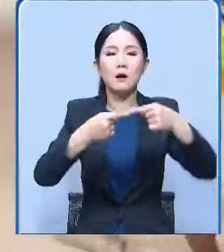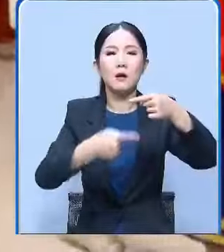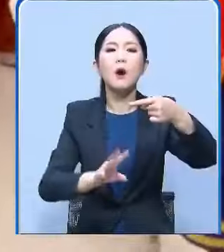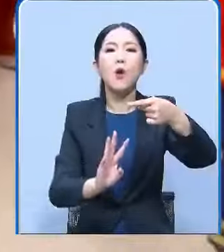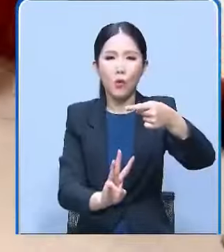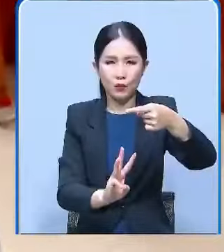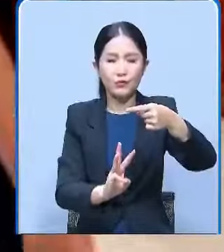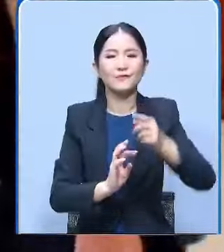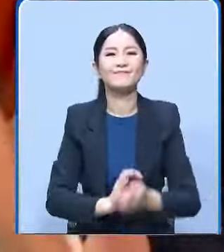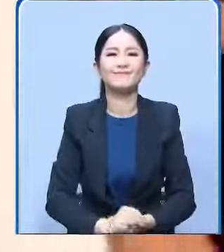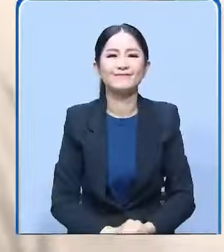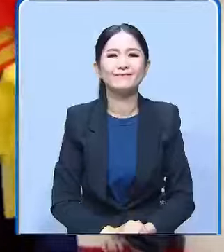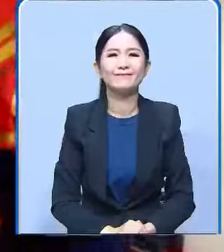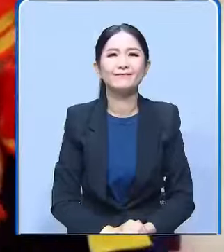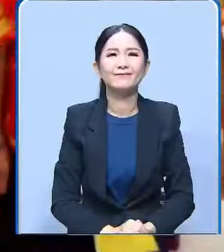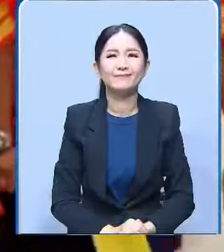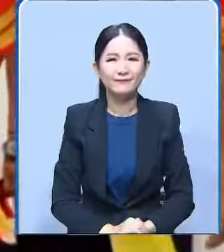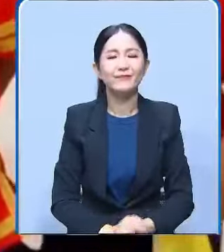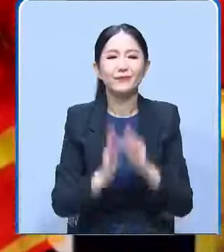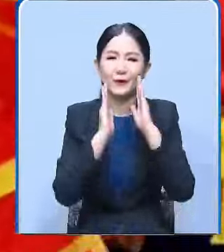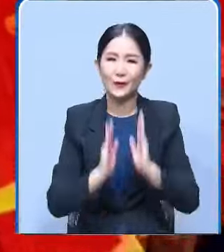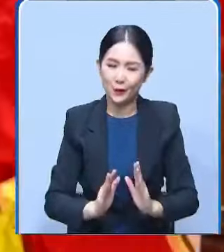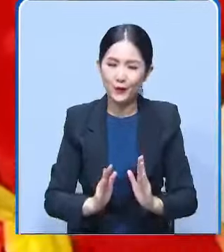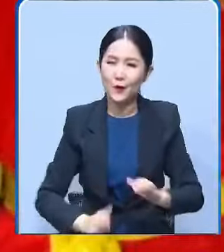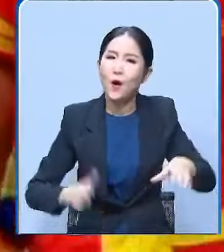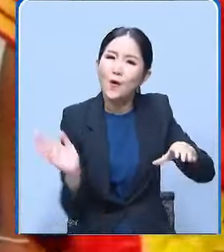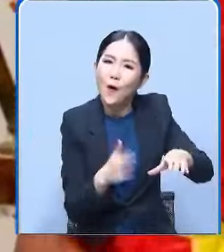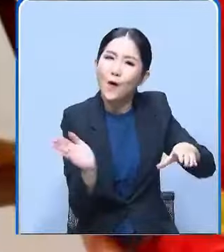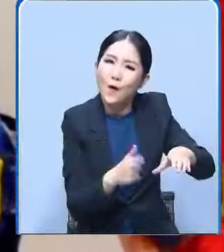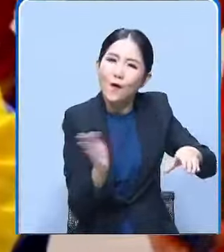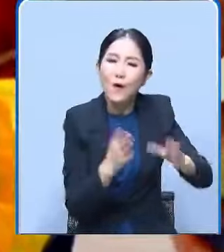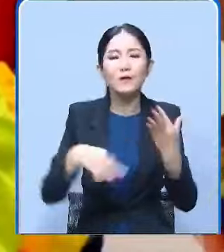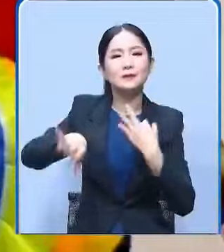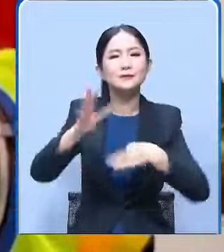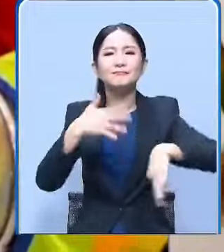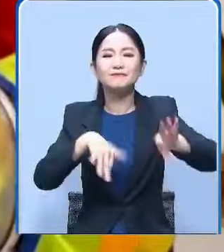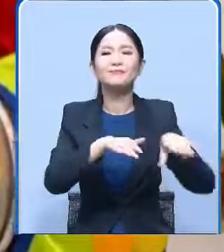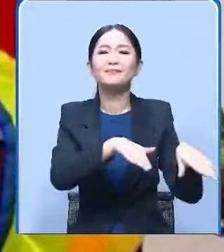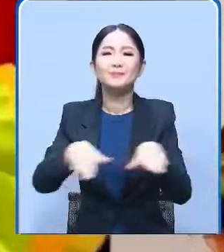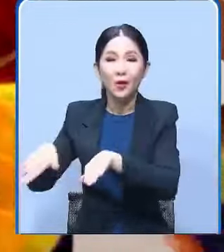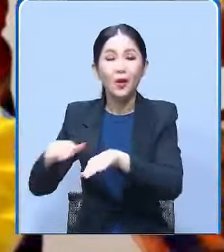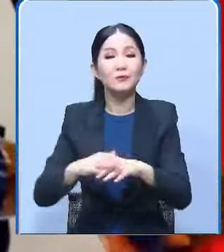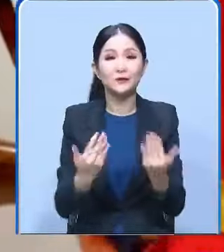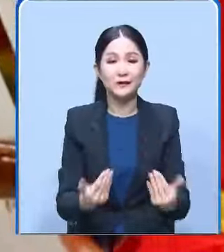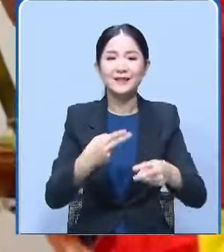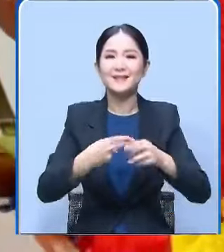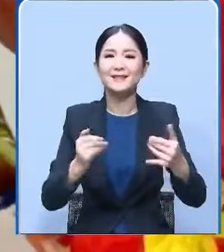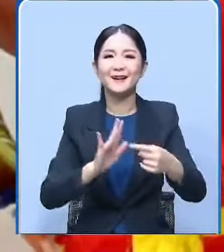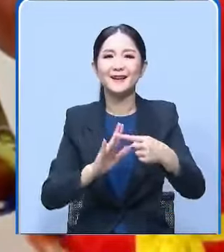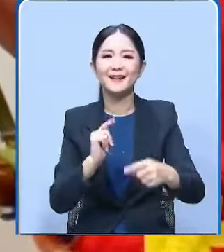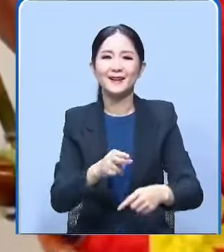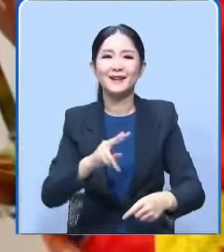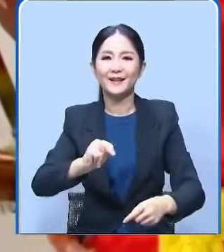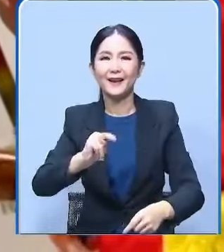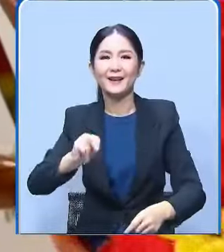ครับ เ นี่ยนางรำสวยๆก็มาเหมือนกันนะครับซึ่งวันนี้ต้องจับตาเป็นพิเศษเลยนะครับสำหรับน้องเทนนิสพาณิพักวงพัฒนกิจเจ้า